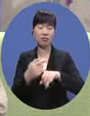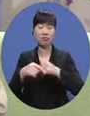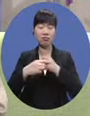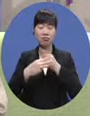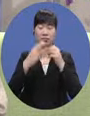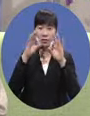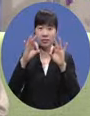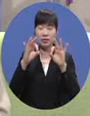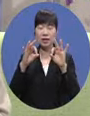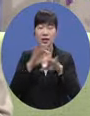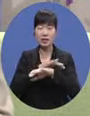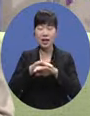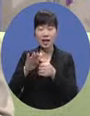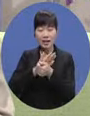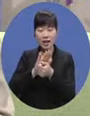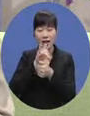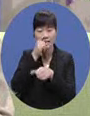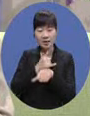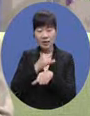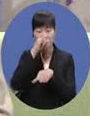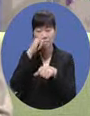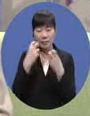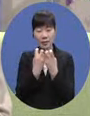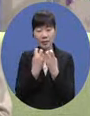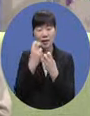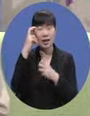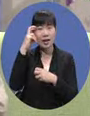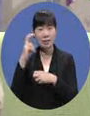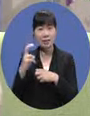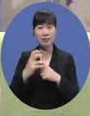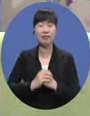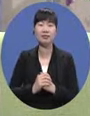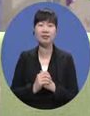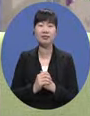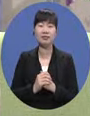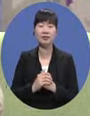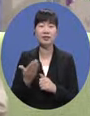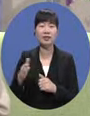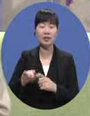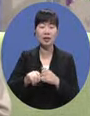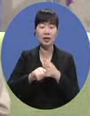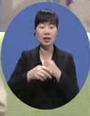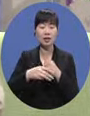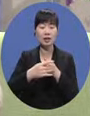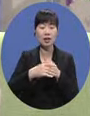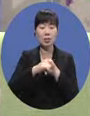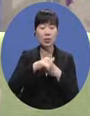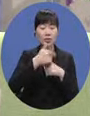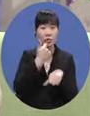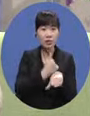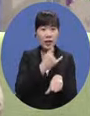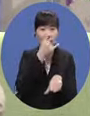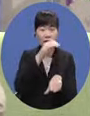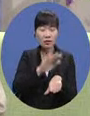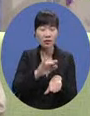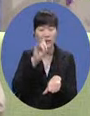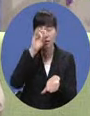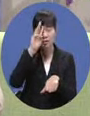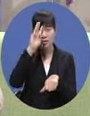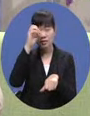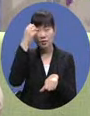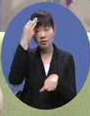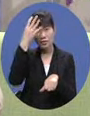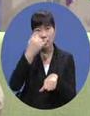아이들은요, 가서 잘 타이르는 게 좋은 방법이긴 해요. 근데 이제 고학년만 돼도 초등학교 고학년 내지 이제 중고등학교는